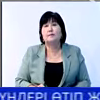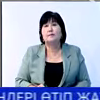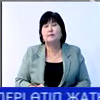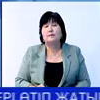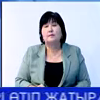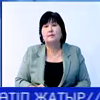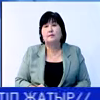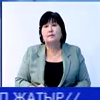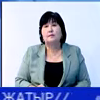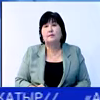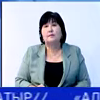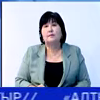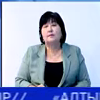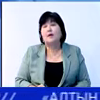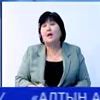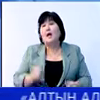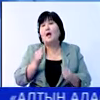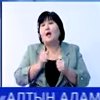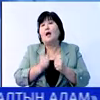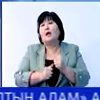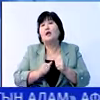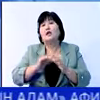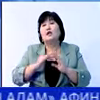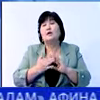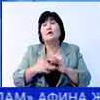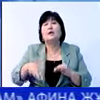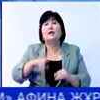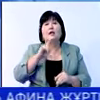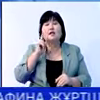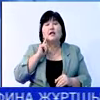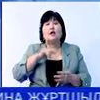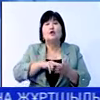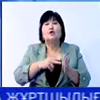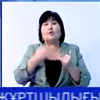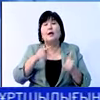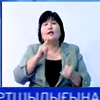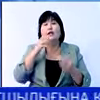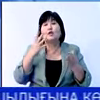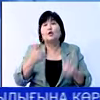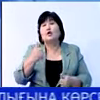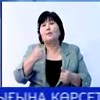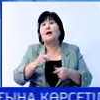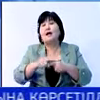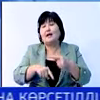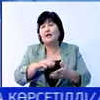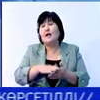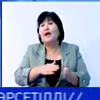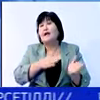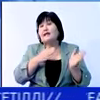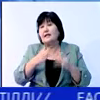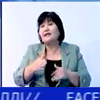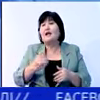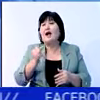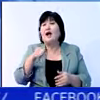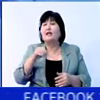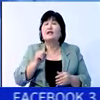ауданынан. Әр аудан жастарының озық қырымен жарқын жобаларын көрсеткен жастар күні байқауы жалғасуда. Кезек айдында